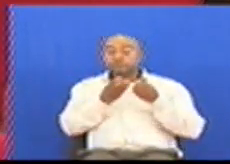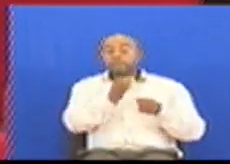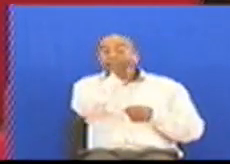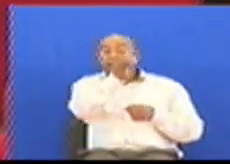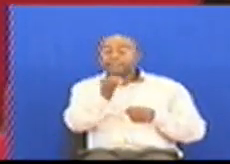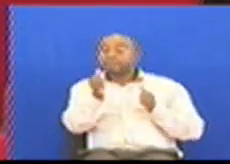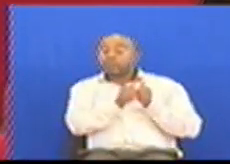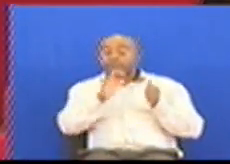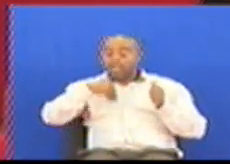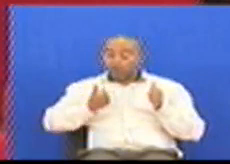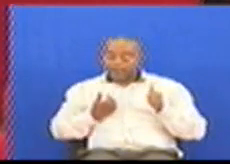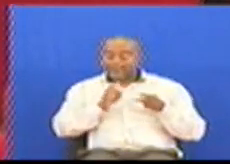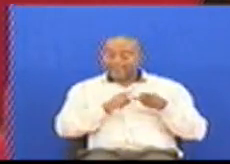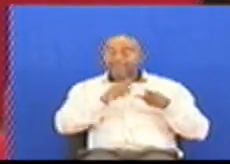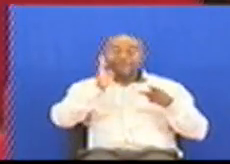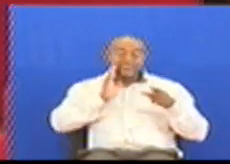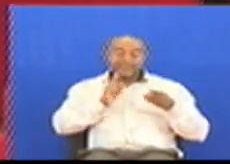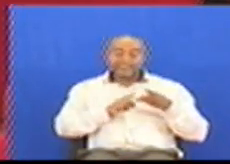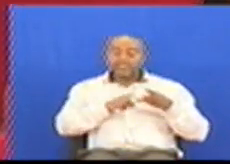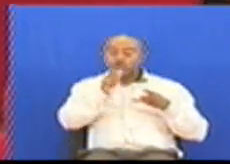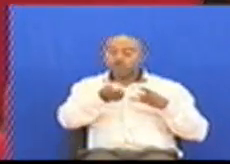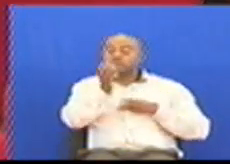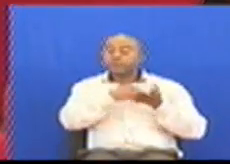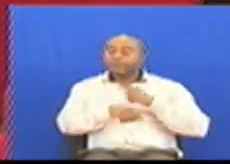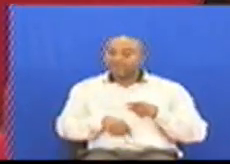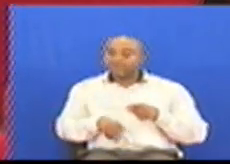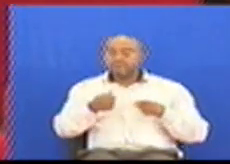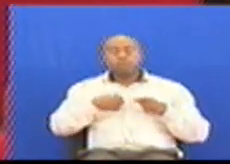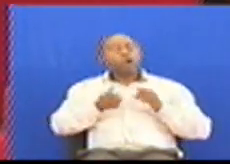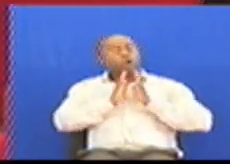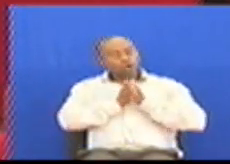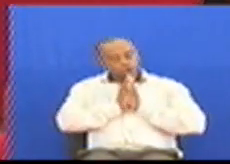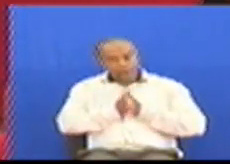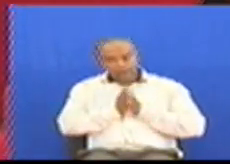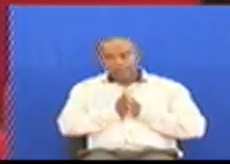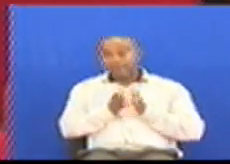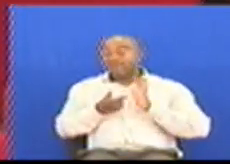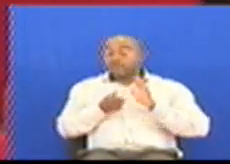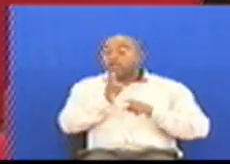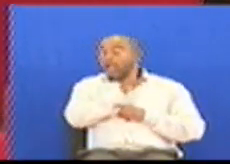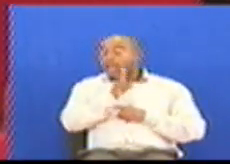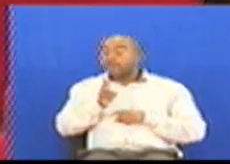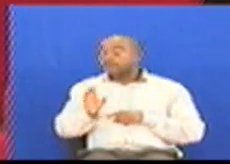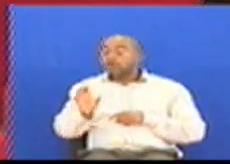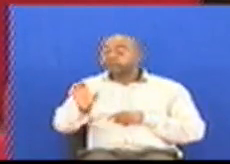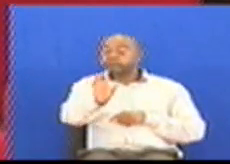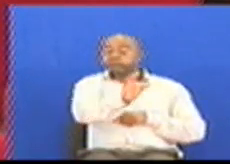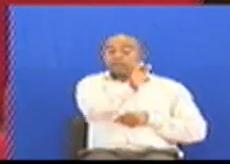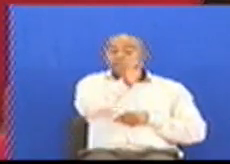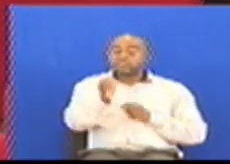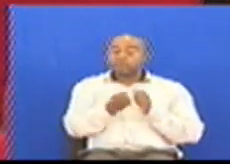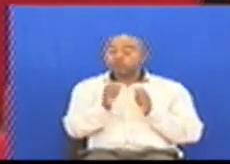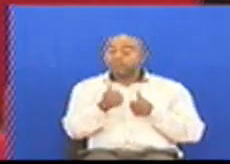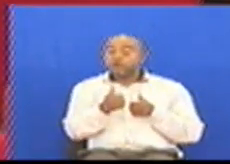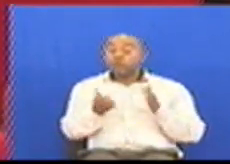kwa wanawake na vijana. Ombi langu, naomba halmashauri zile ambazo hazijaweza kutoa pesa hizo ziweze